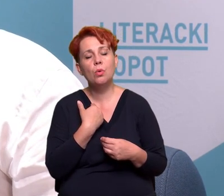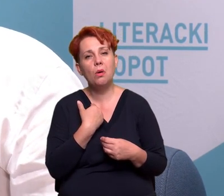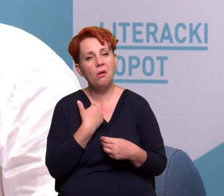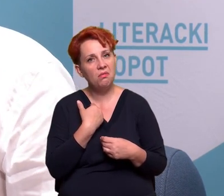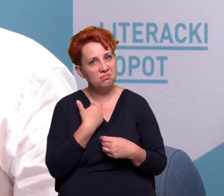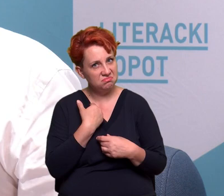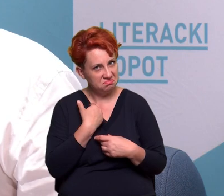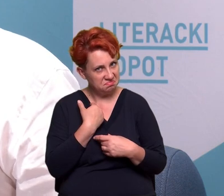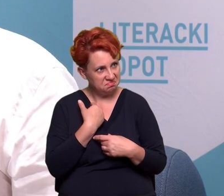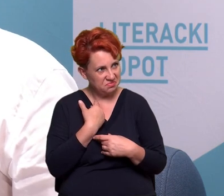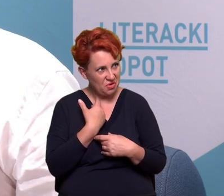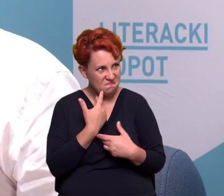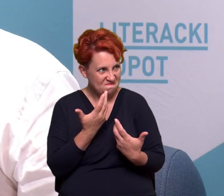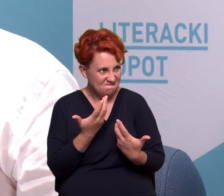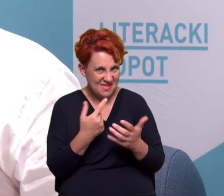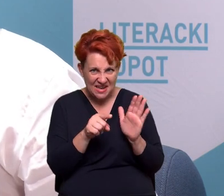mroczne właściwie.